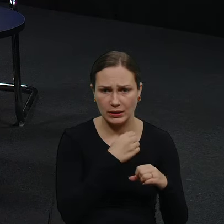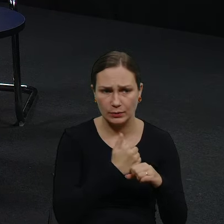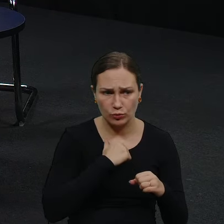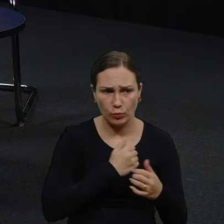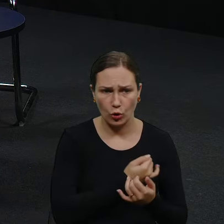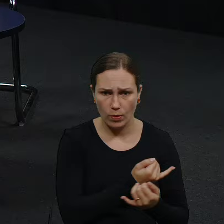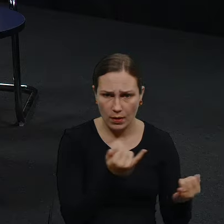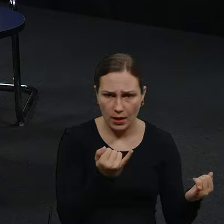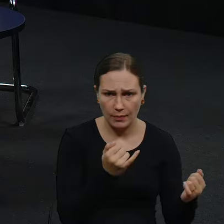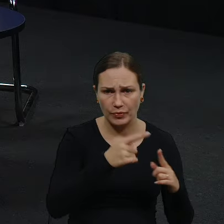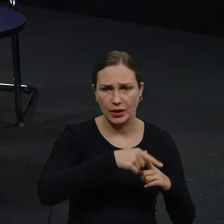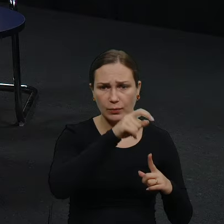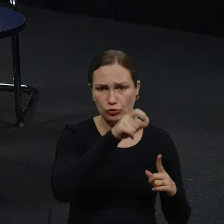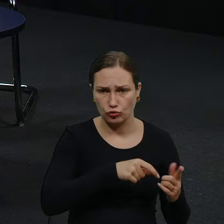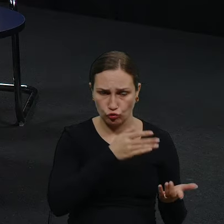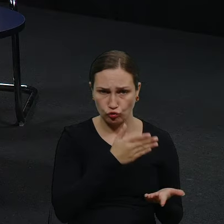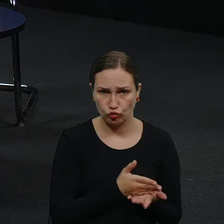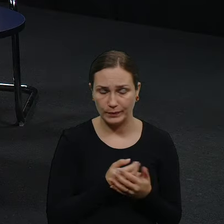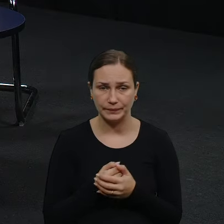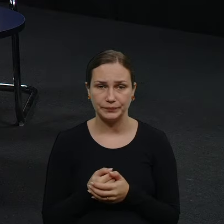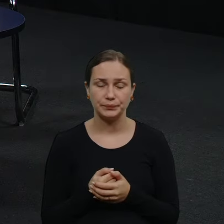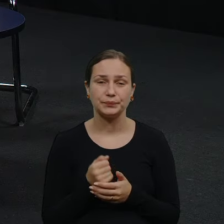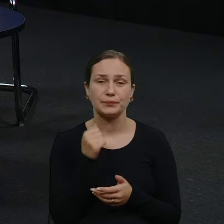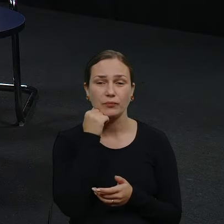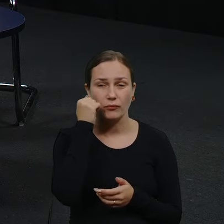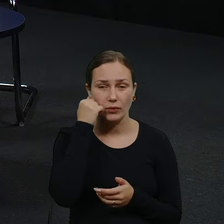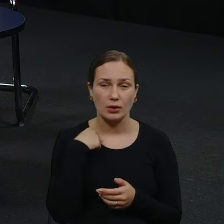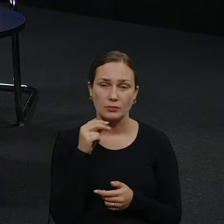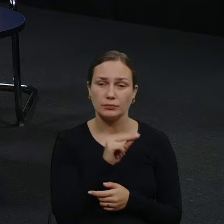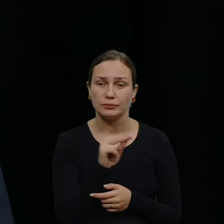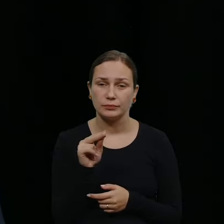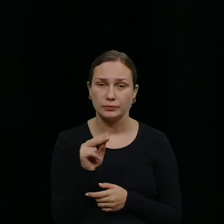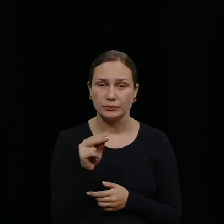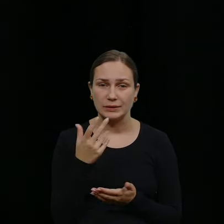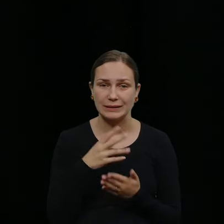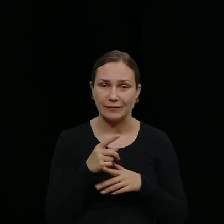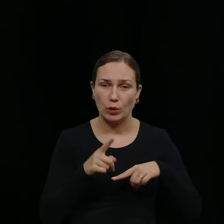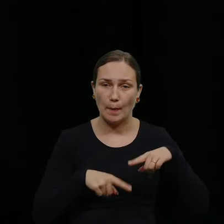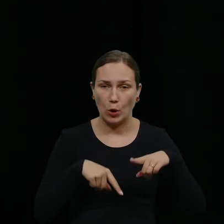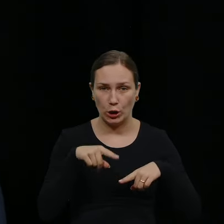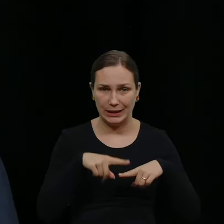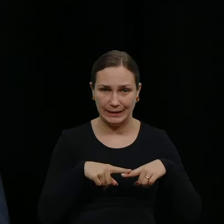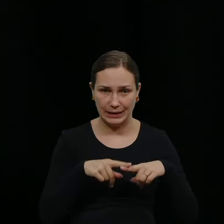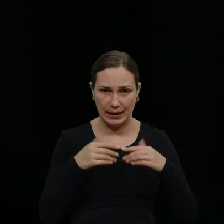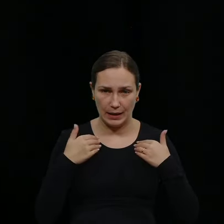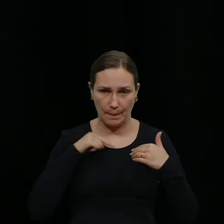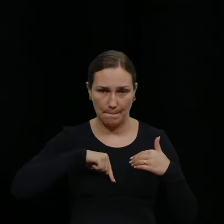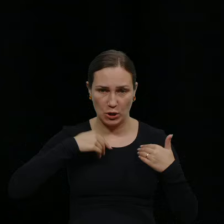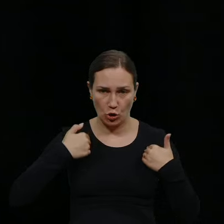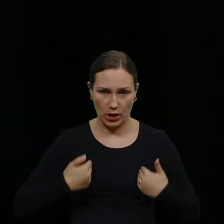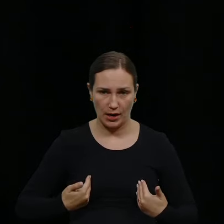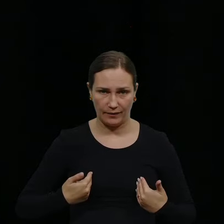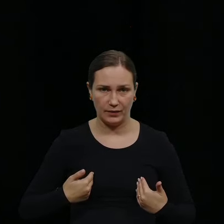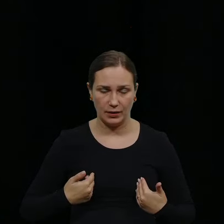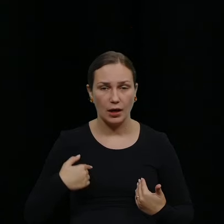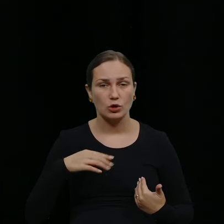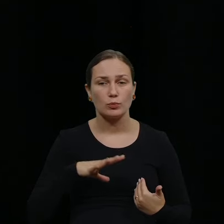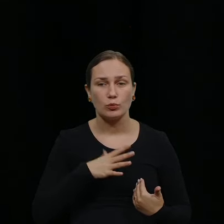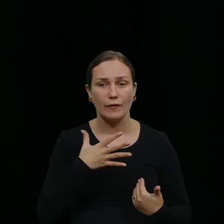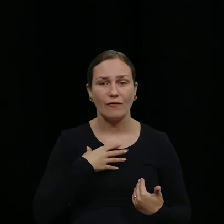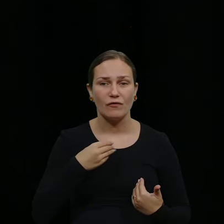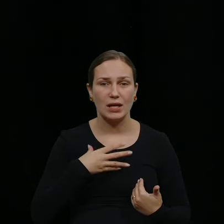žmonėms, esate tarybos narys? Ačiū labai, aš priminsiu savo politinę, galbūt šiek tiek biografiją. Reiškia, aš esu buvęs